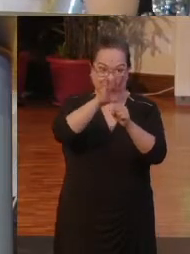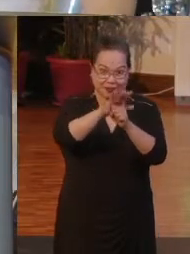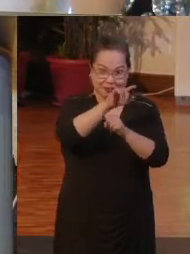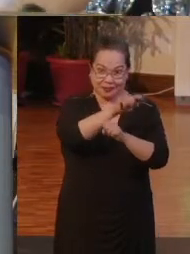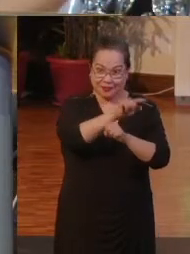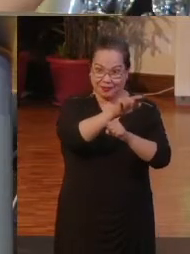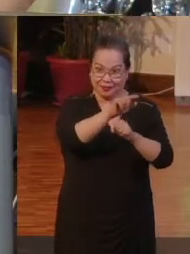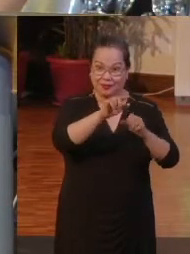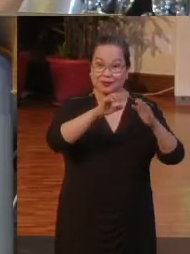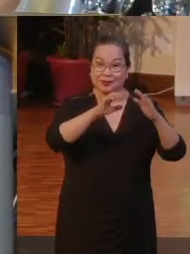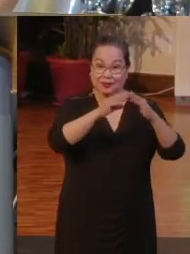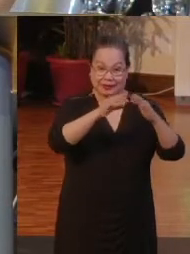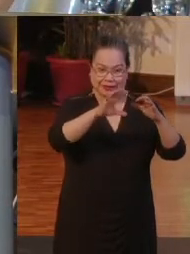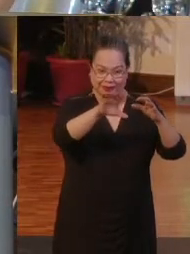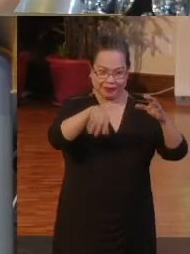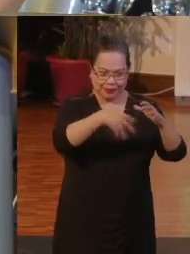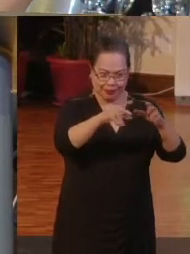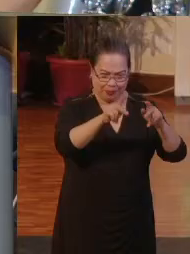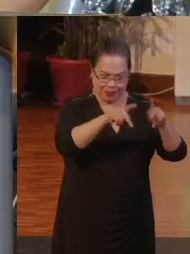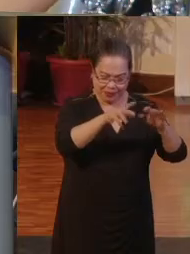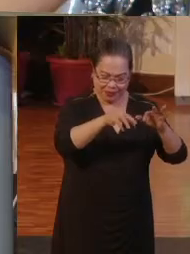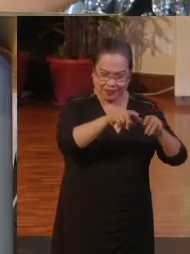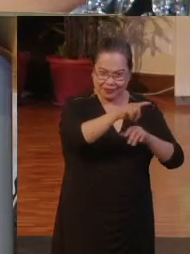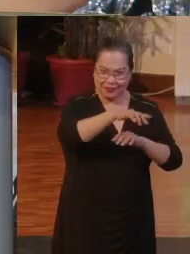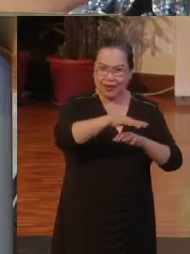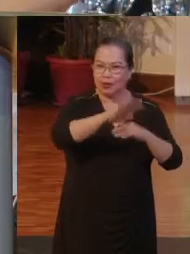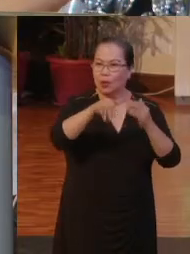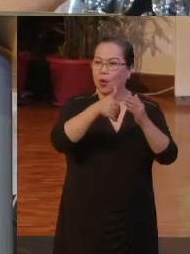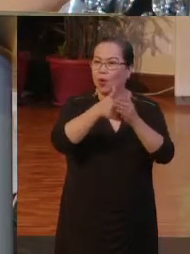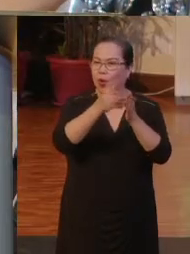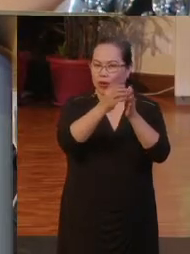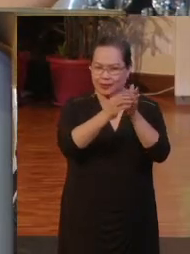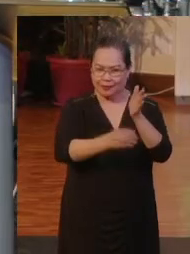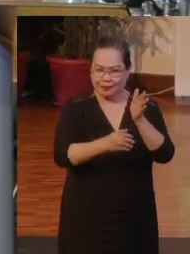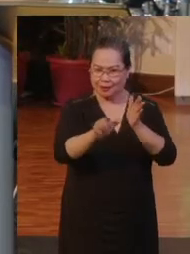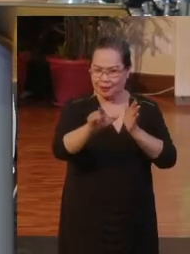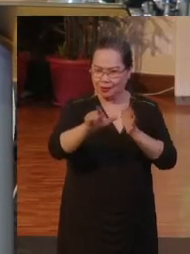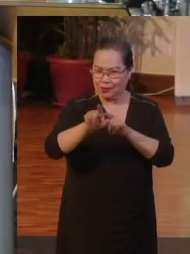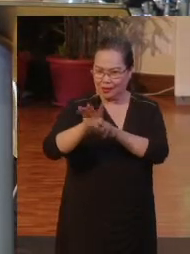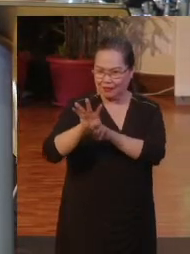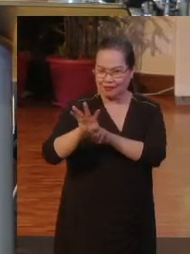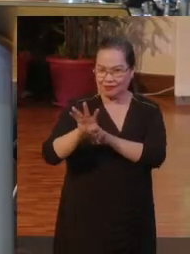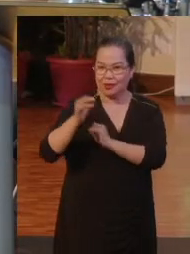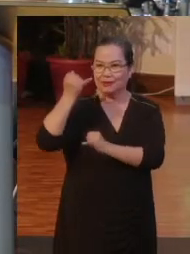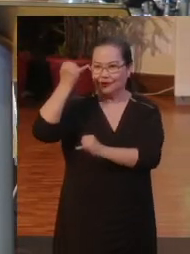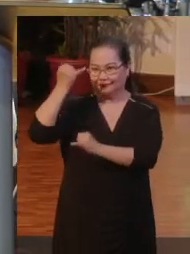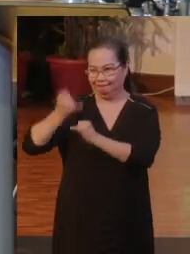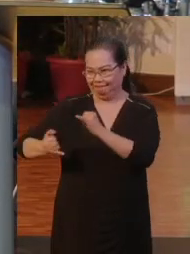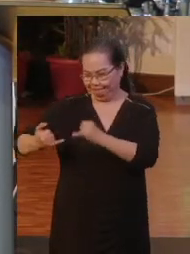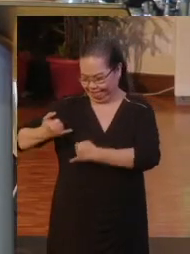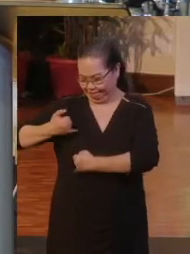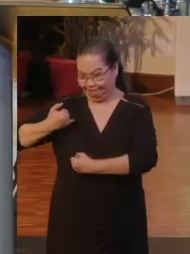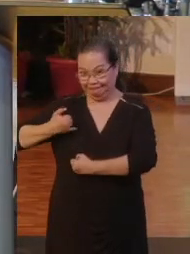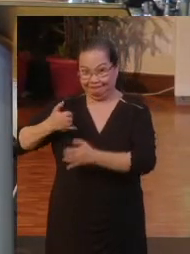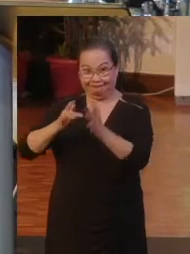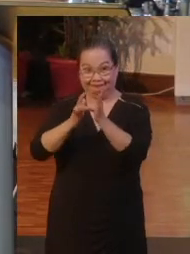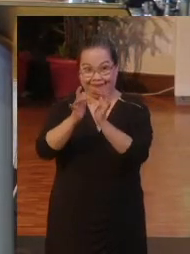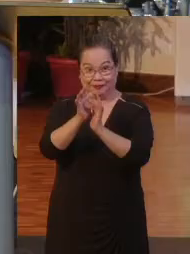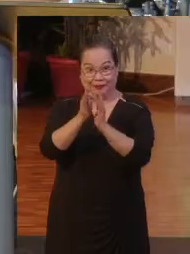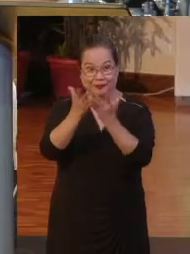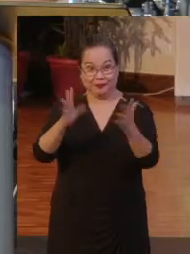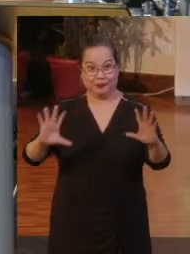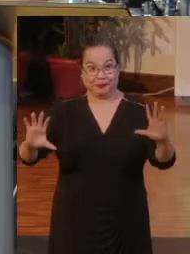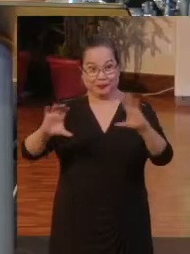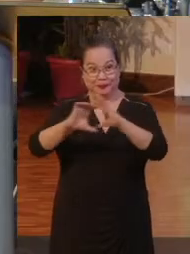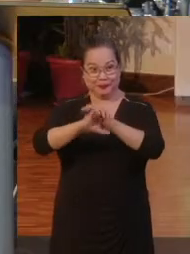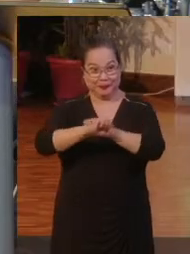At aaralin po natin ang buong chapter 24 ng Joshua. Ito na po ang huli. Huling kabanata ng aklat na ito na ating